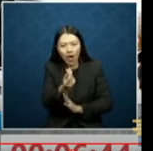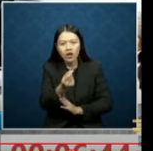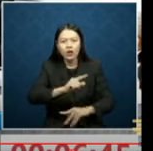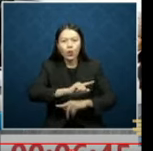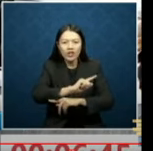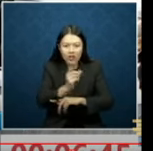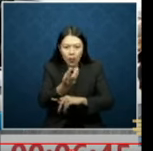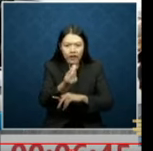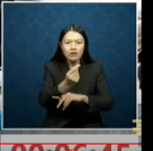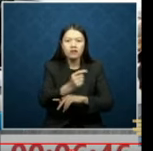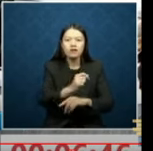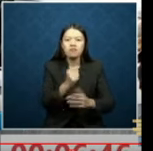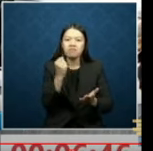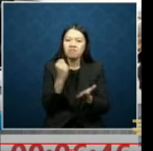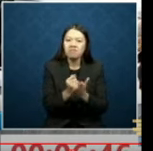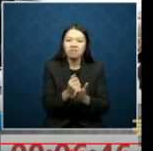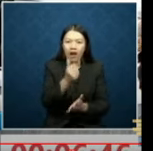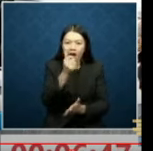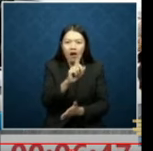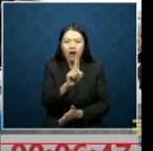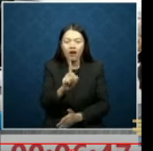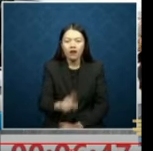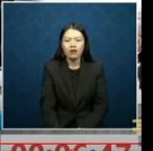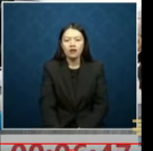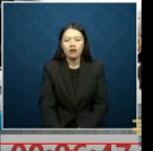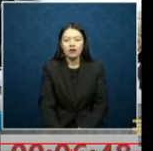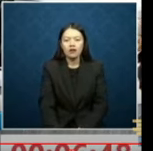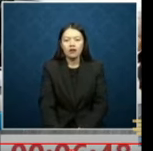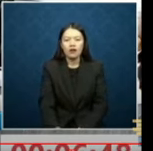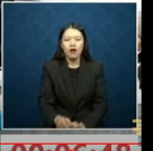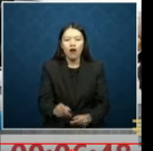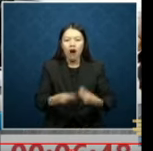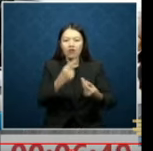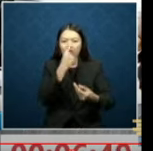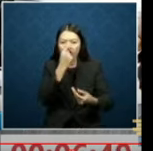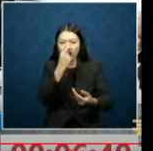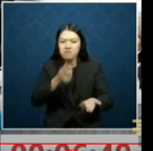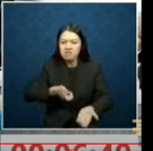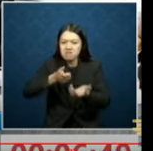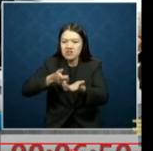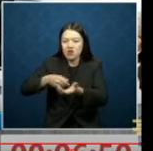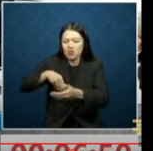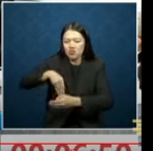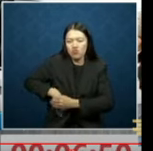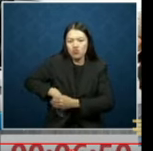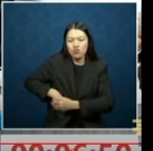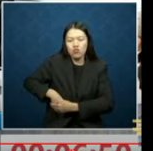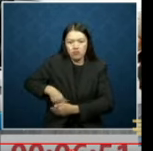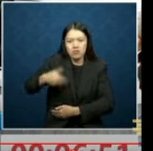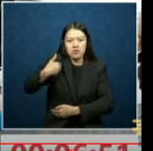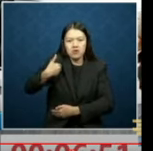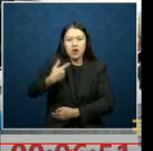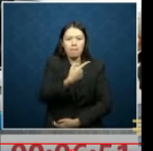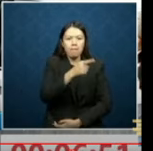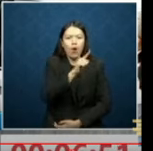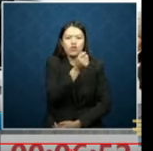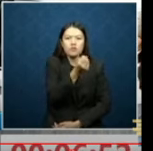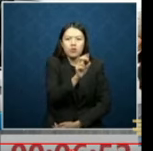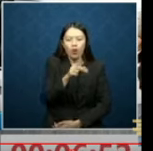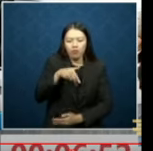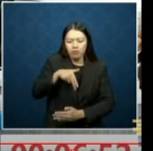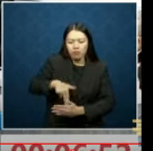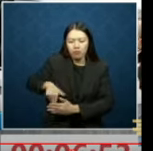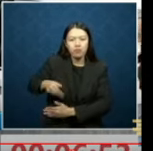ได้อย่างไรจังหวัดภูเก็ตออกใบอนุญาตให้ชาวต่างชาติมีอาวุธปืนติดตัวเขาเรียกว่าป.12ไปแล้วกี่กระบ